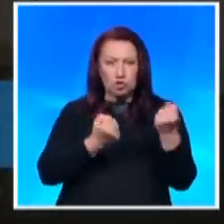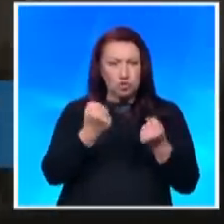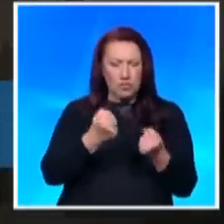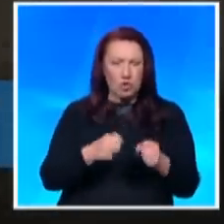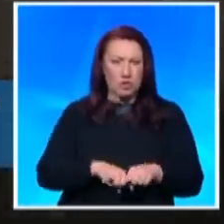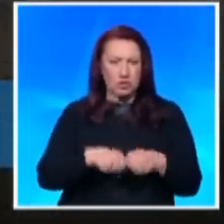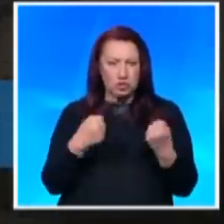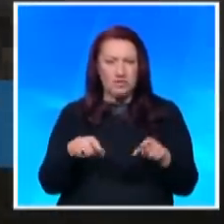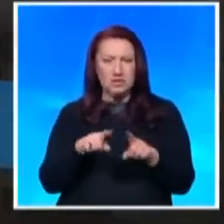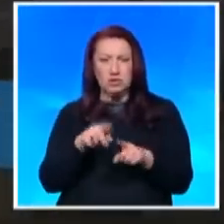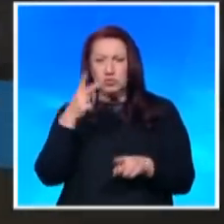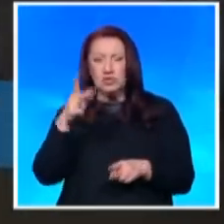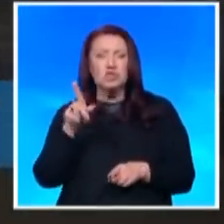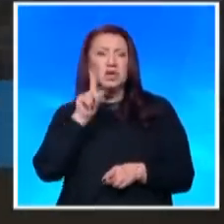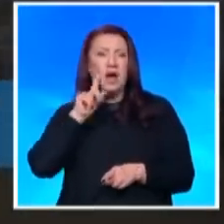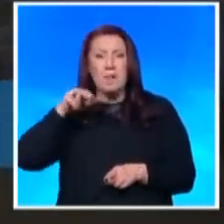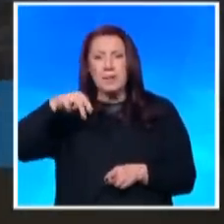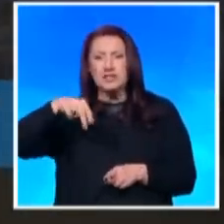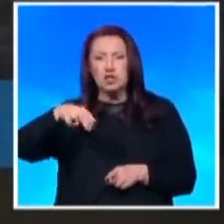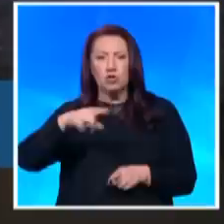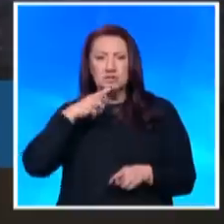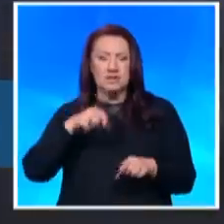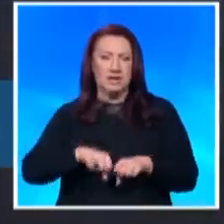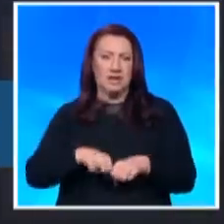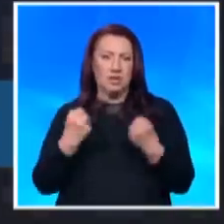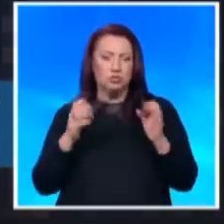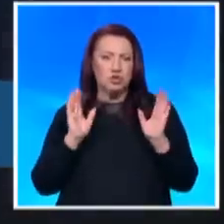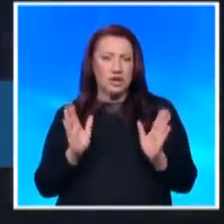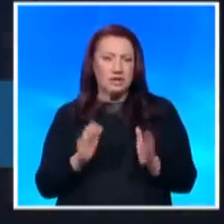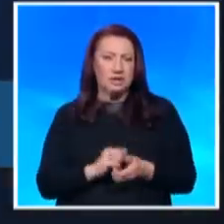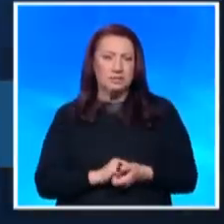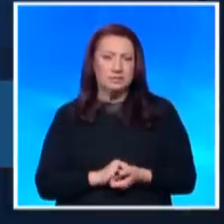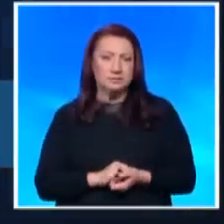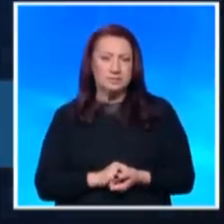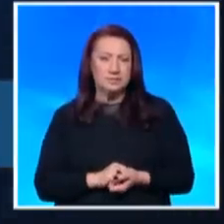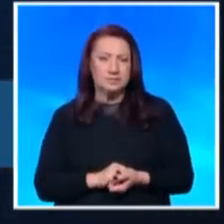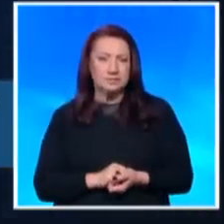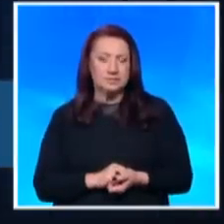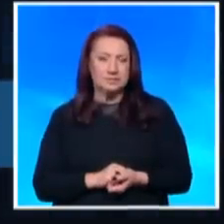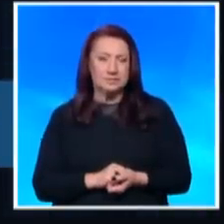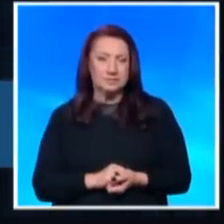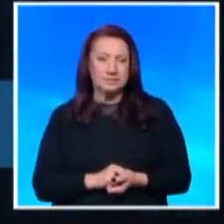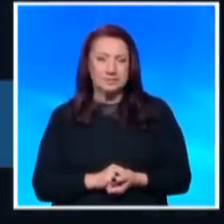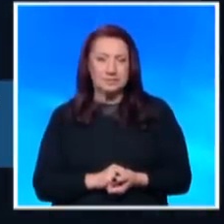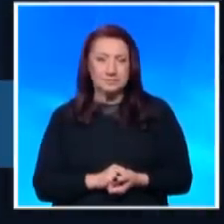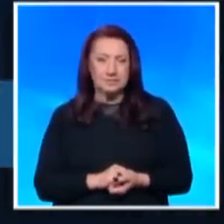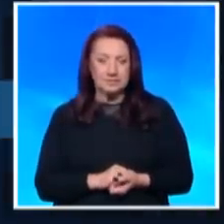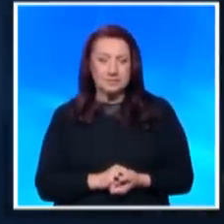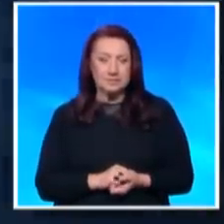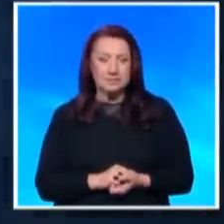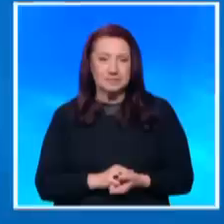засече и пешеходци в нарушение. Този път пострадали нямаше. За BTV новините е Симона